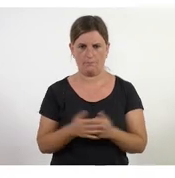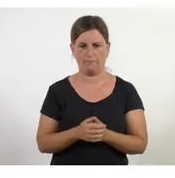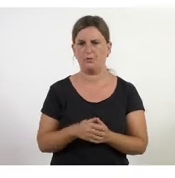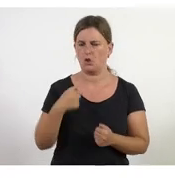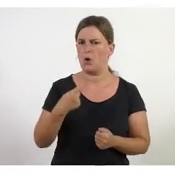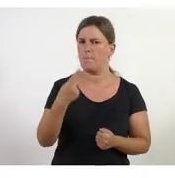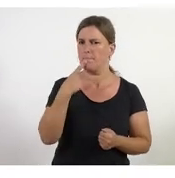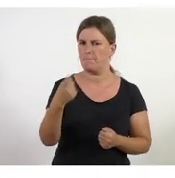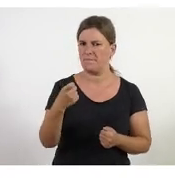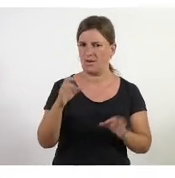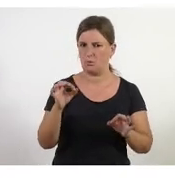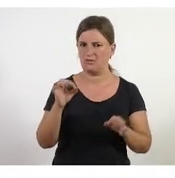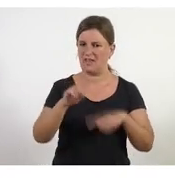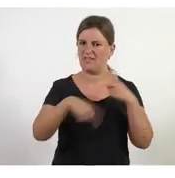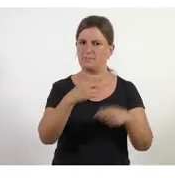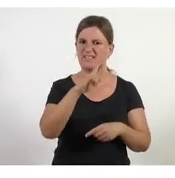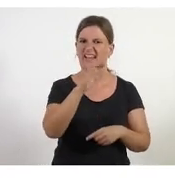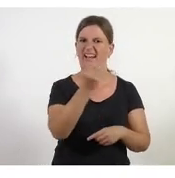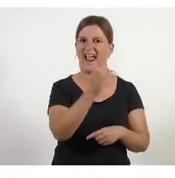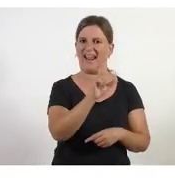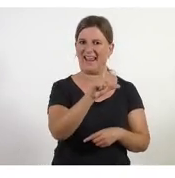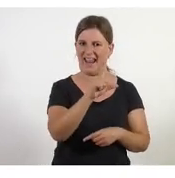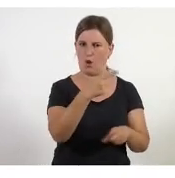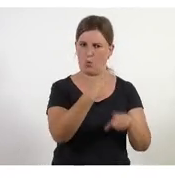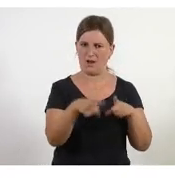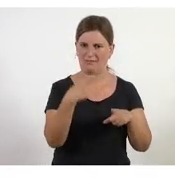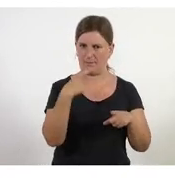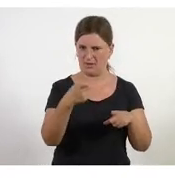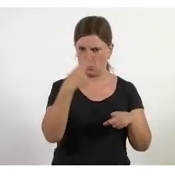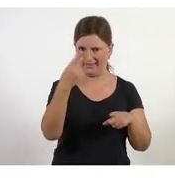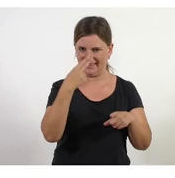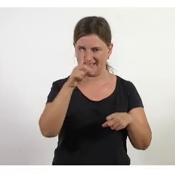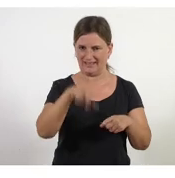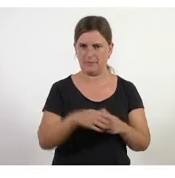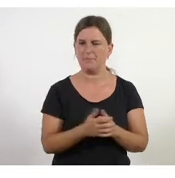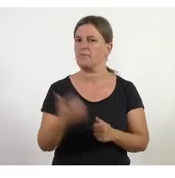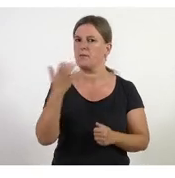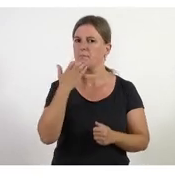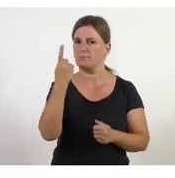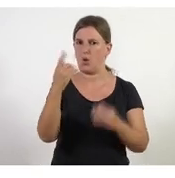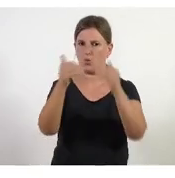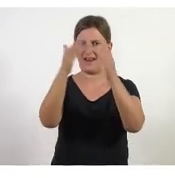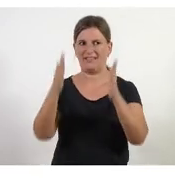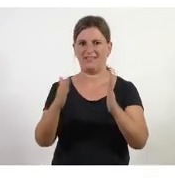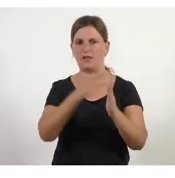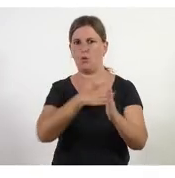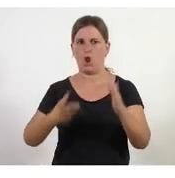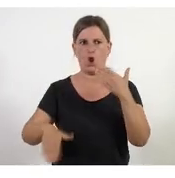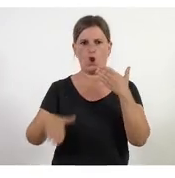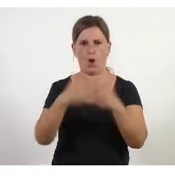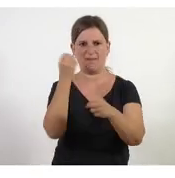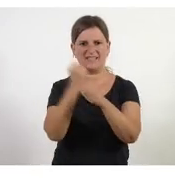una pregunta, després et faré una de la Raquel que crec que pot ser interessant. En cas de que una entitat vulgui començar a